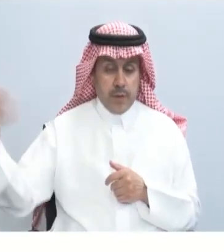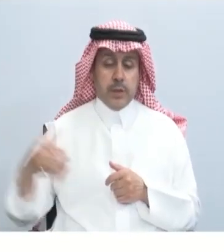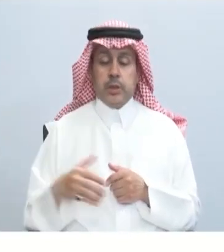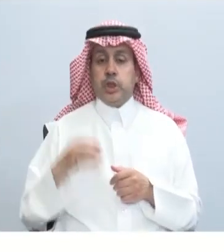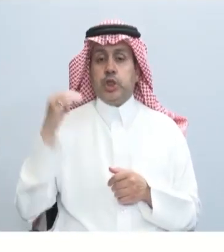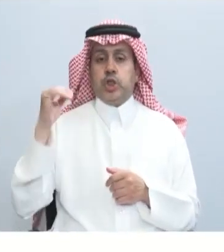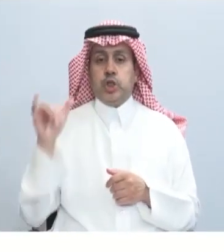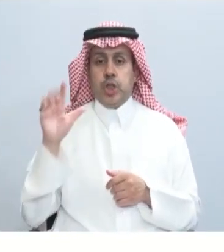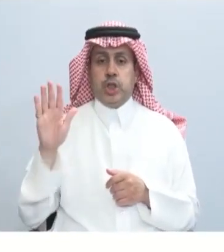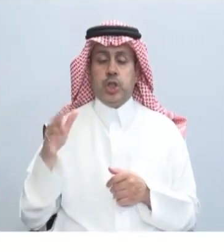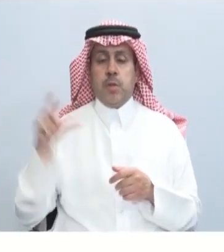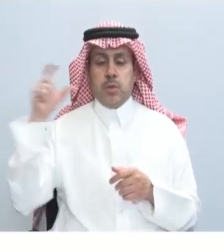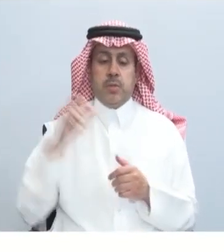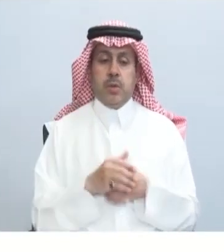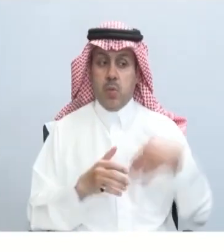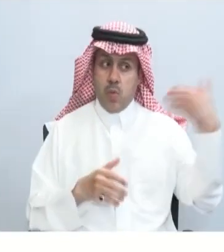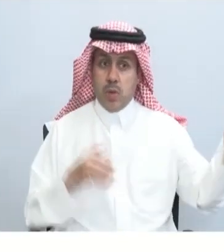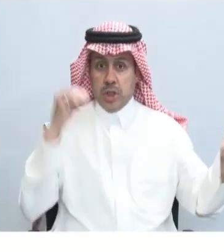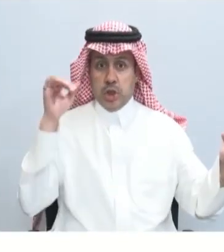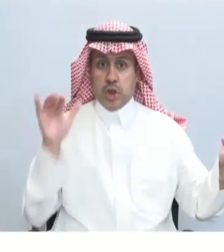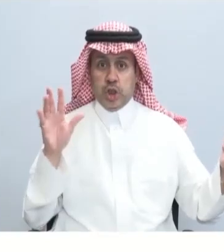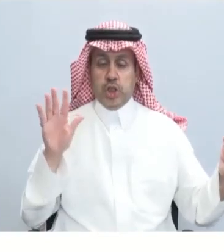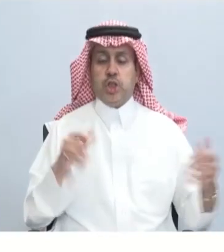المسلمون وهنا جيش